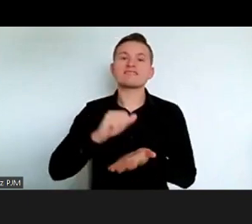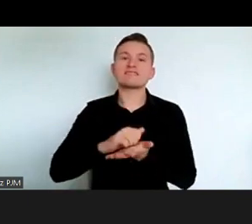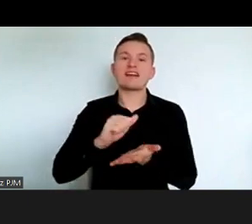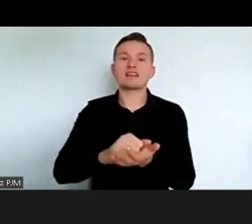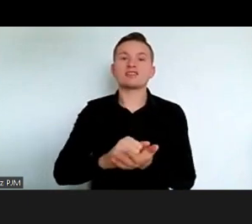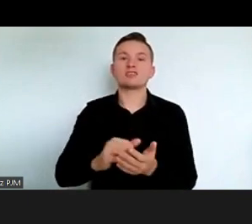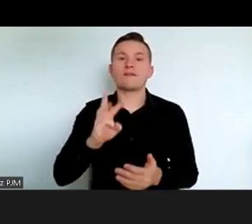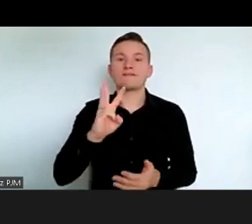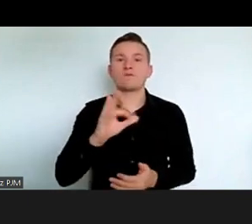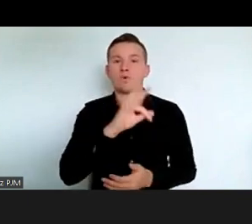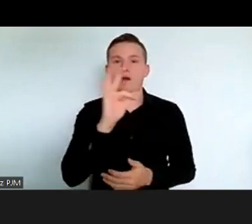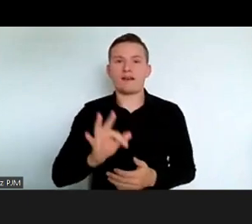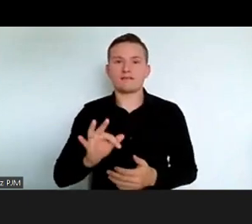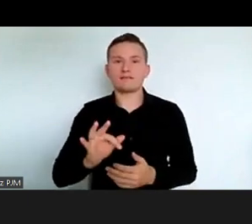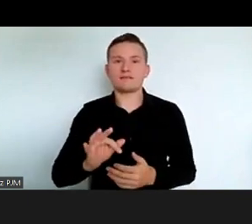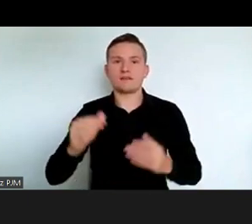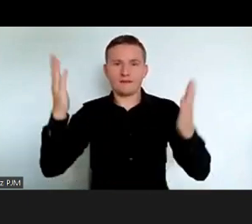WF-u.